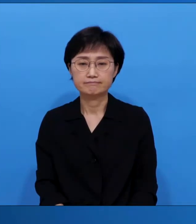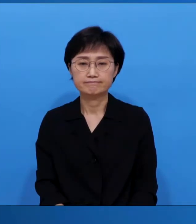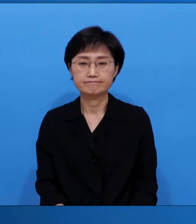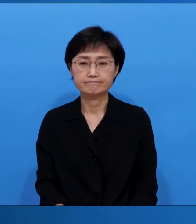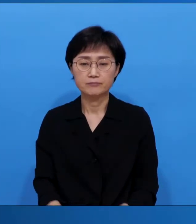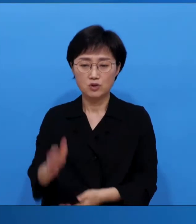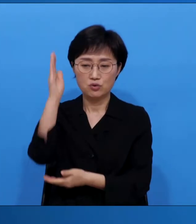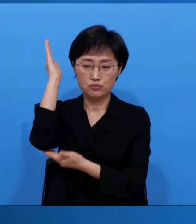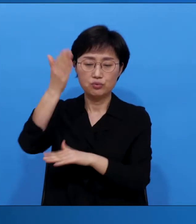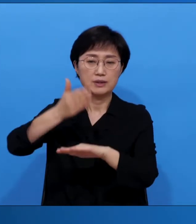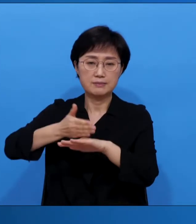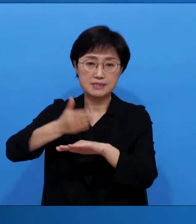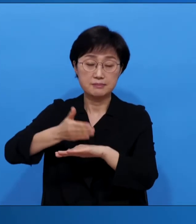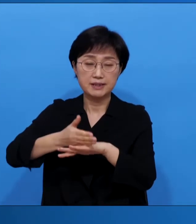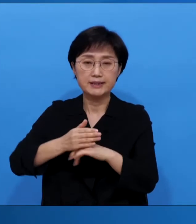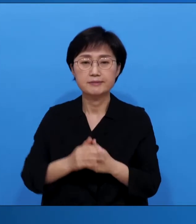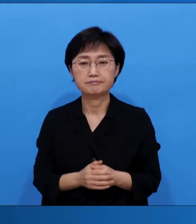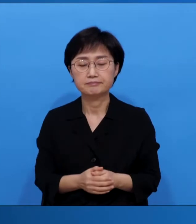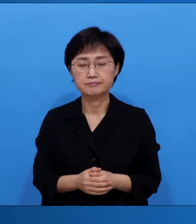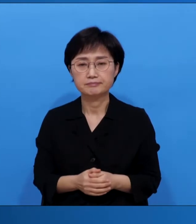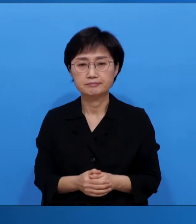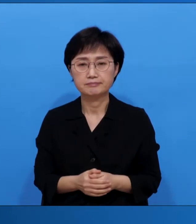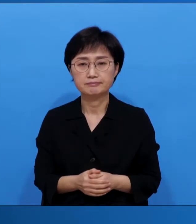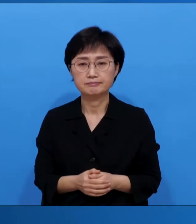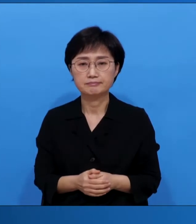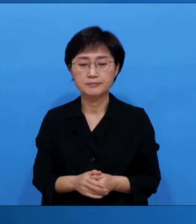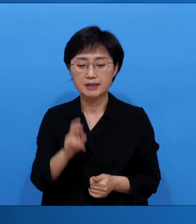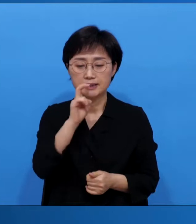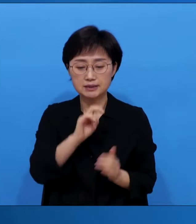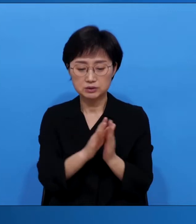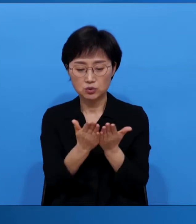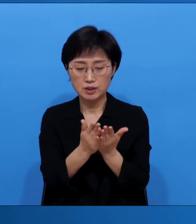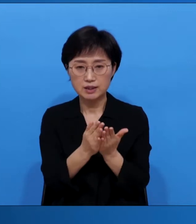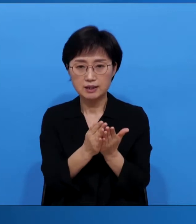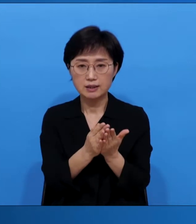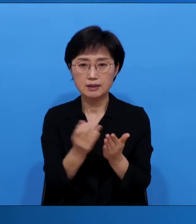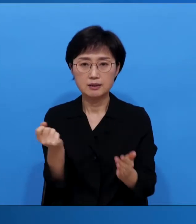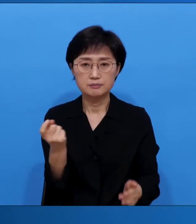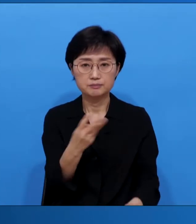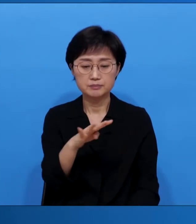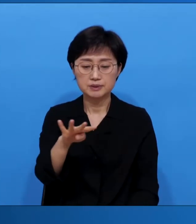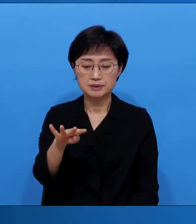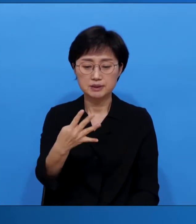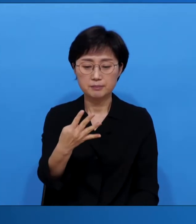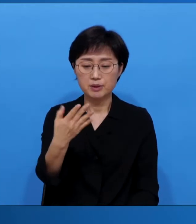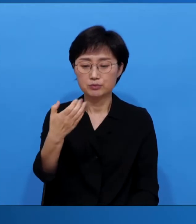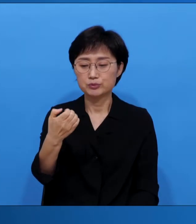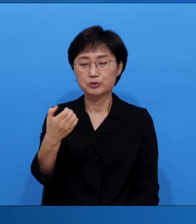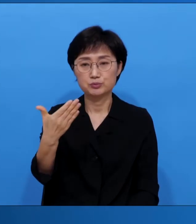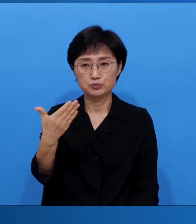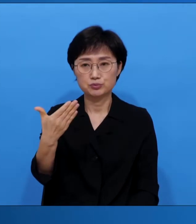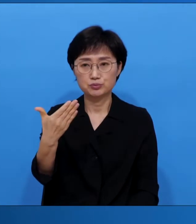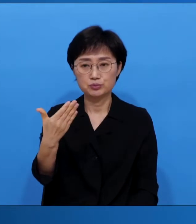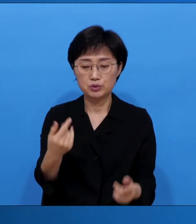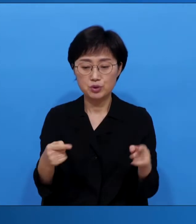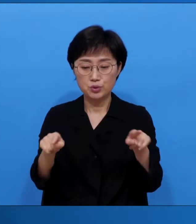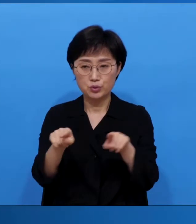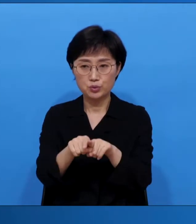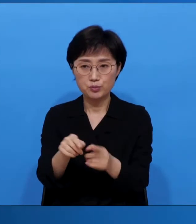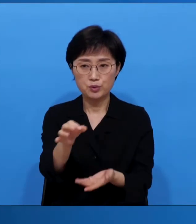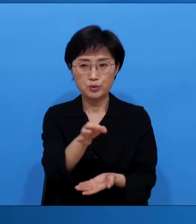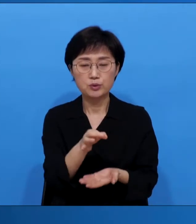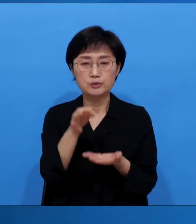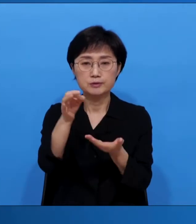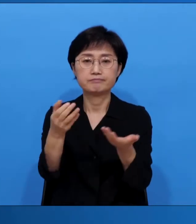귀한 말씀 감사합니다. We thank you for those precious words. 찬송가 499장을 찬송하시면서 준비하신 예물을 드리도록 하겠습니다. We will give our